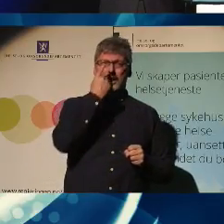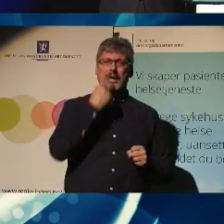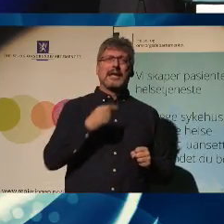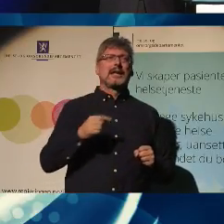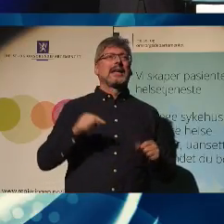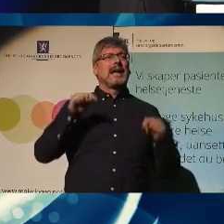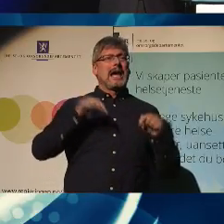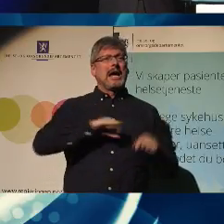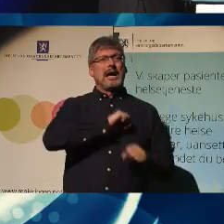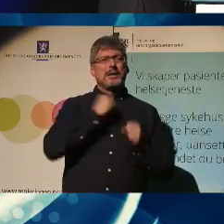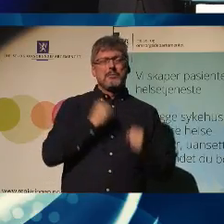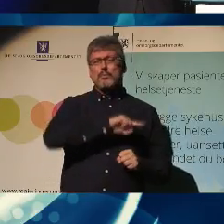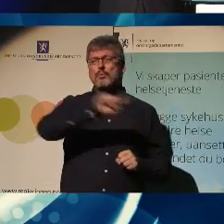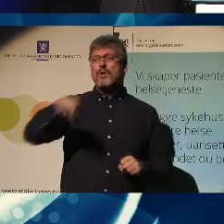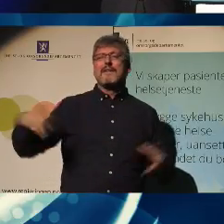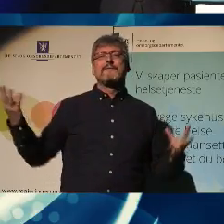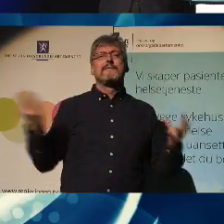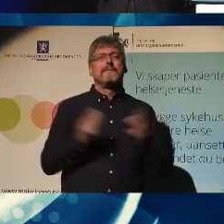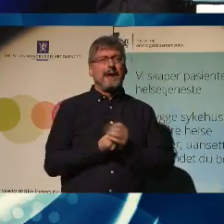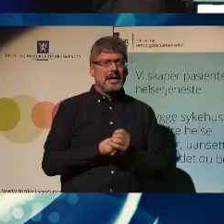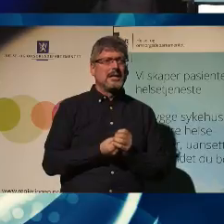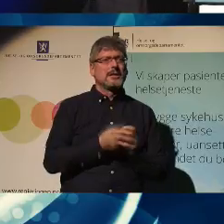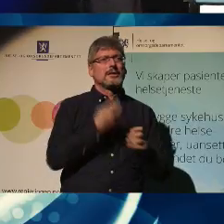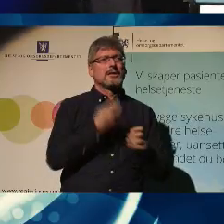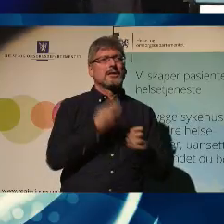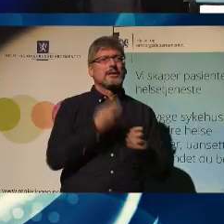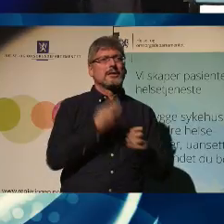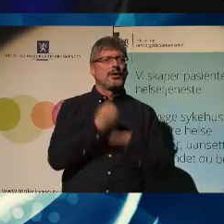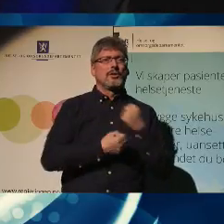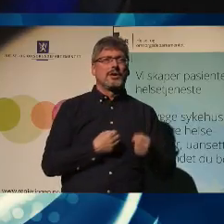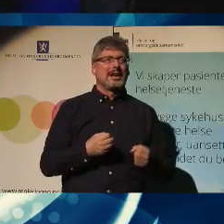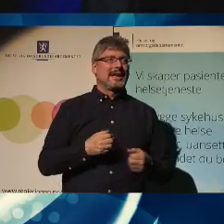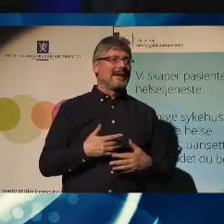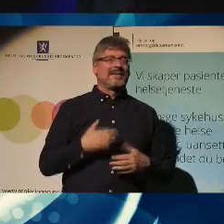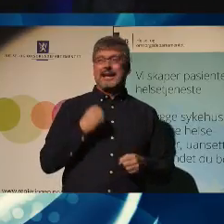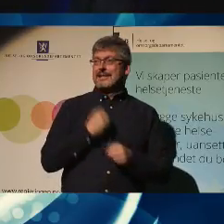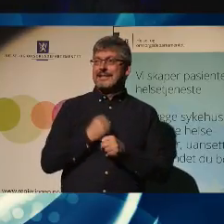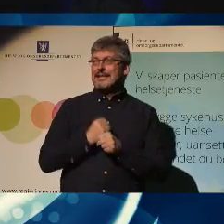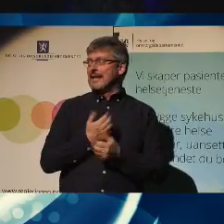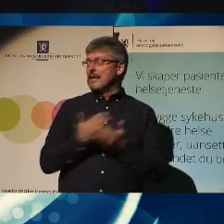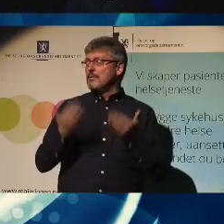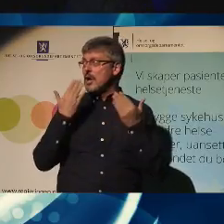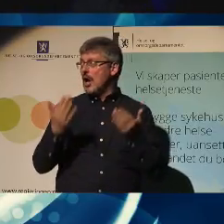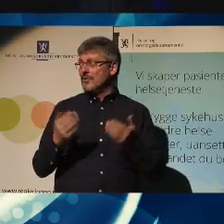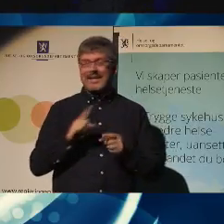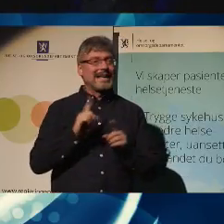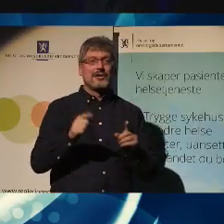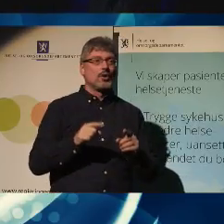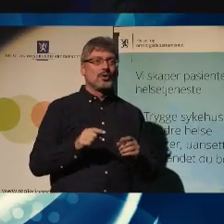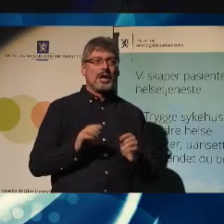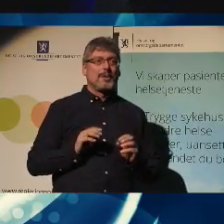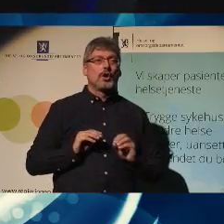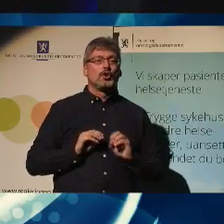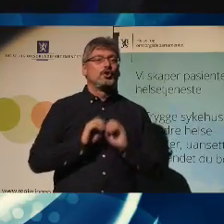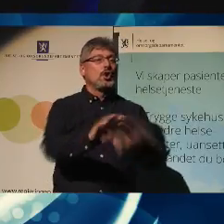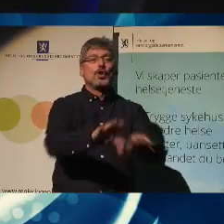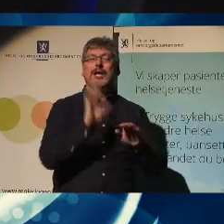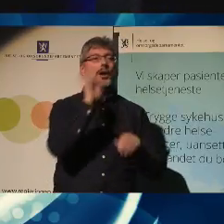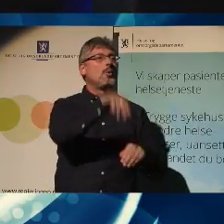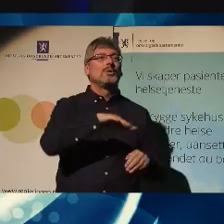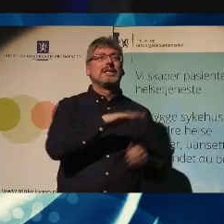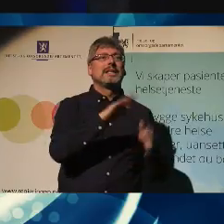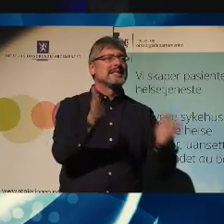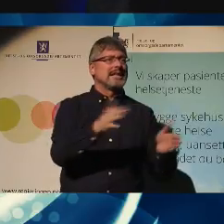i fellesskap forsøke å gjøre noe med det. Vi er helt sikkert ikke bra nok heller. Altså. Bare, det er ikke sånn at jeg dytter dette nå ut i sektoren. Vi